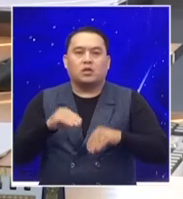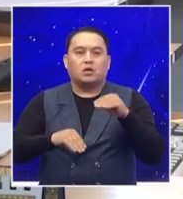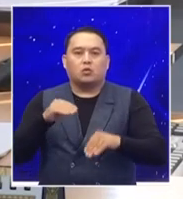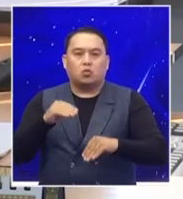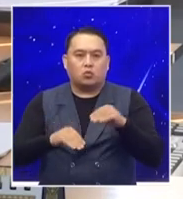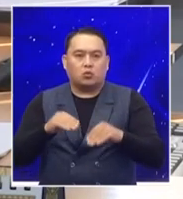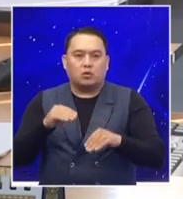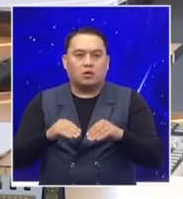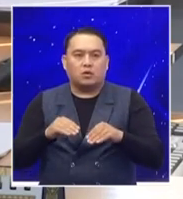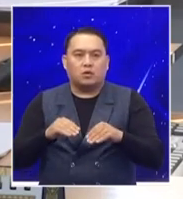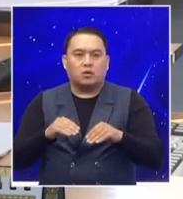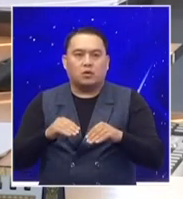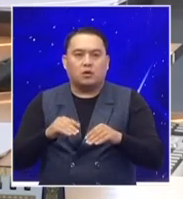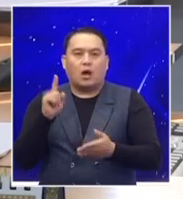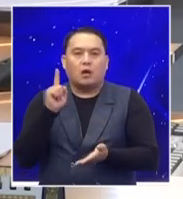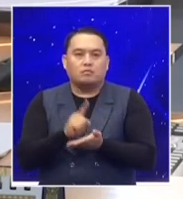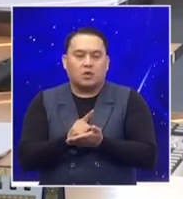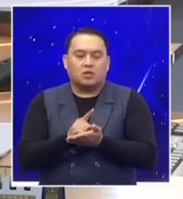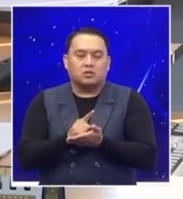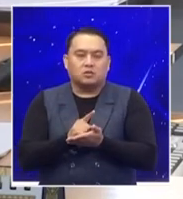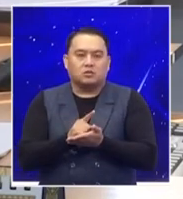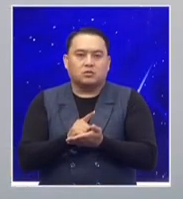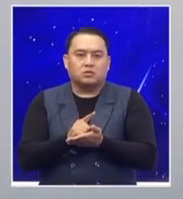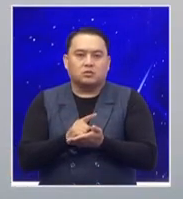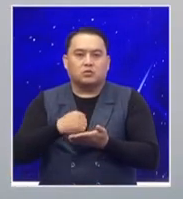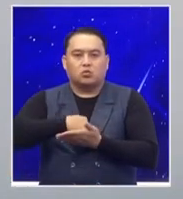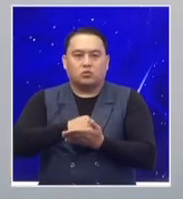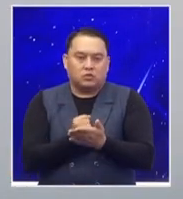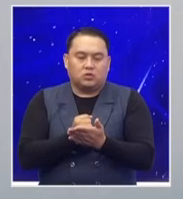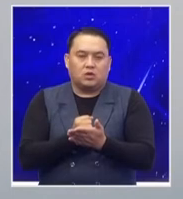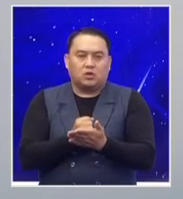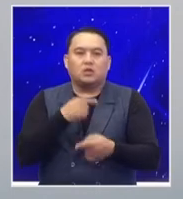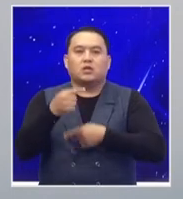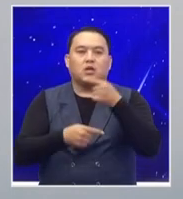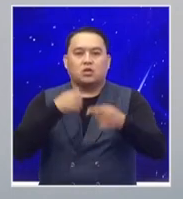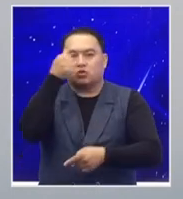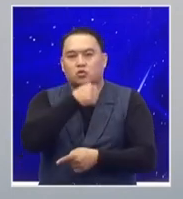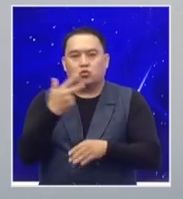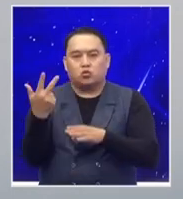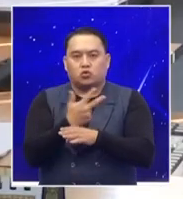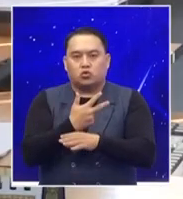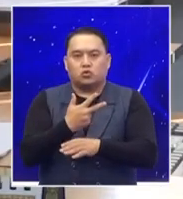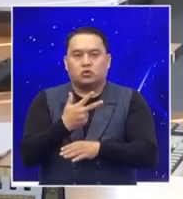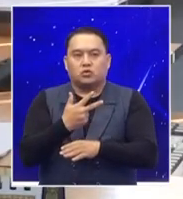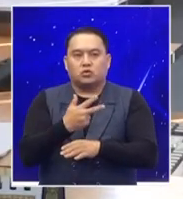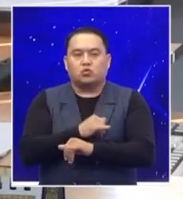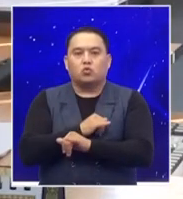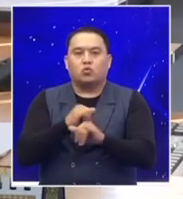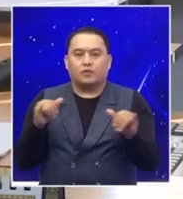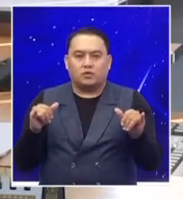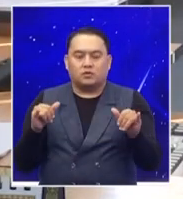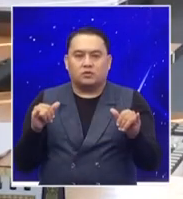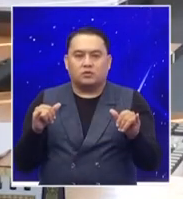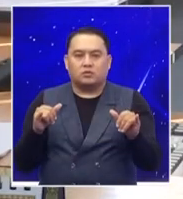отырғызылу міндеттелген. Келесі жылға жоспарымыз 3 есеге шейін көтерсек